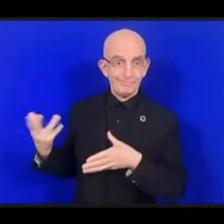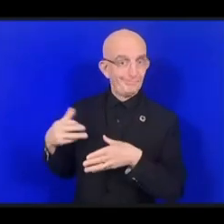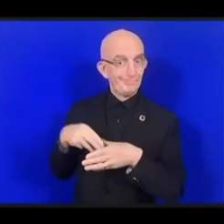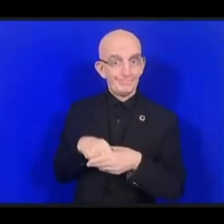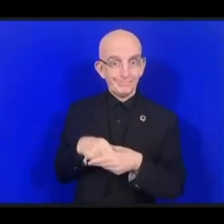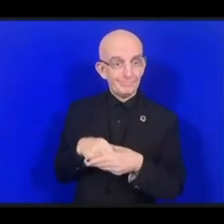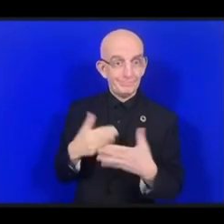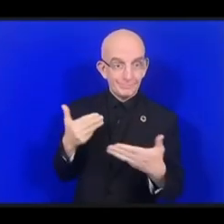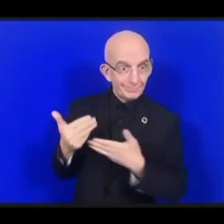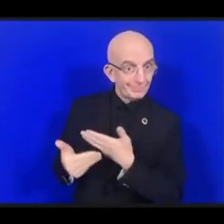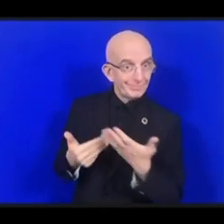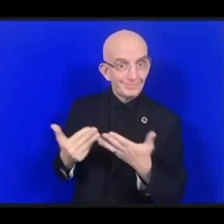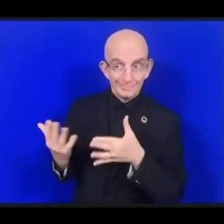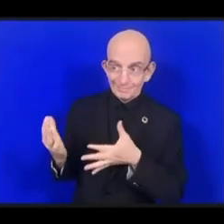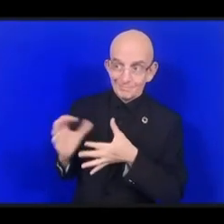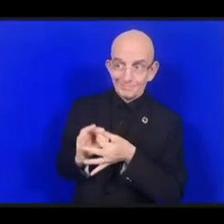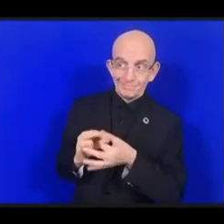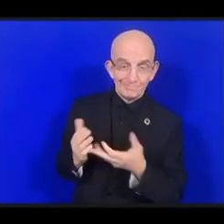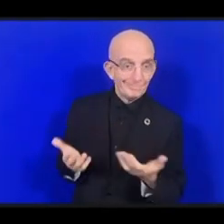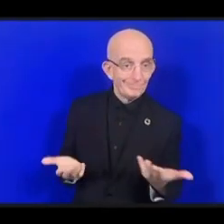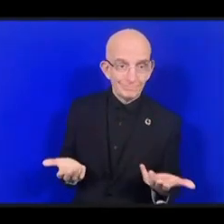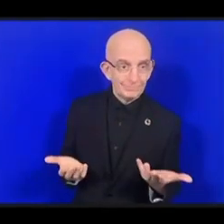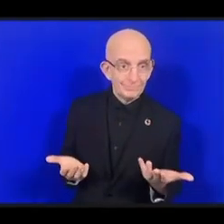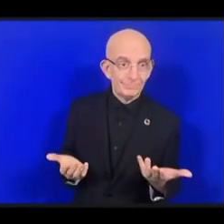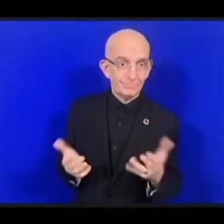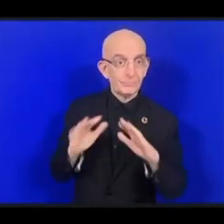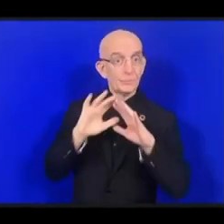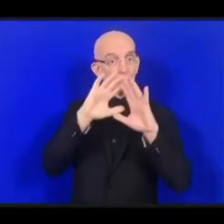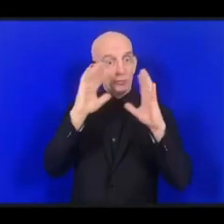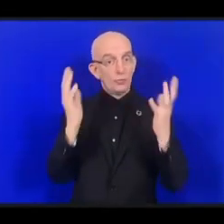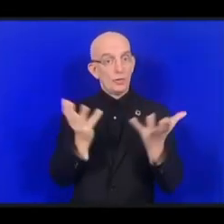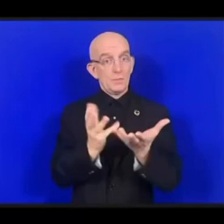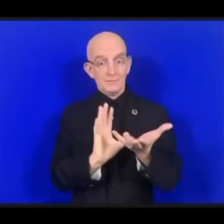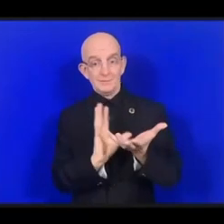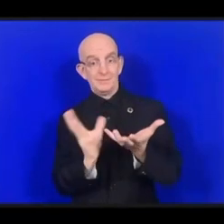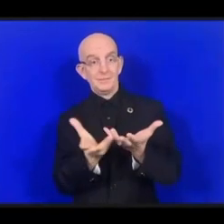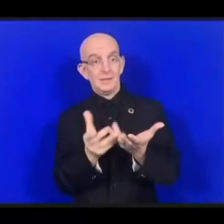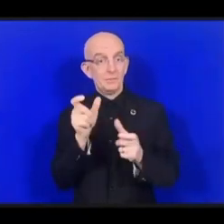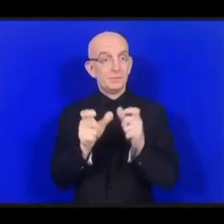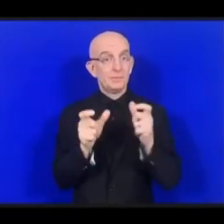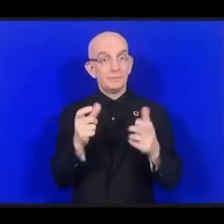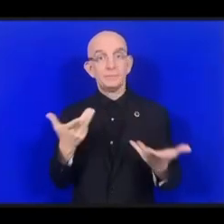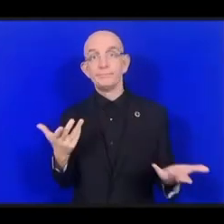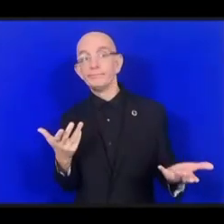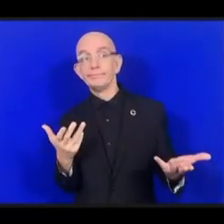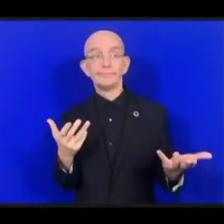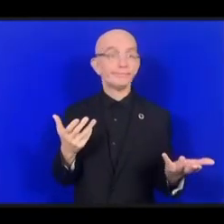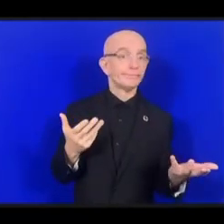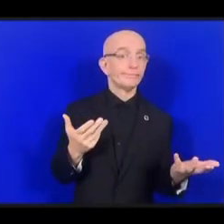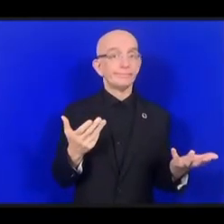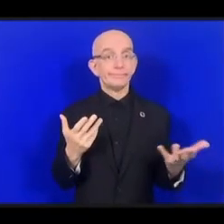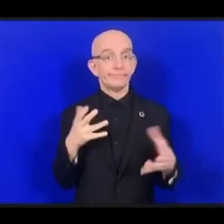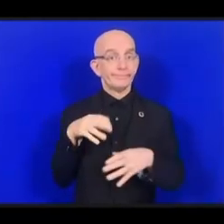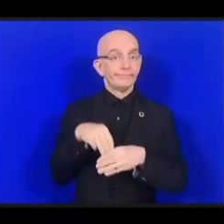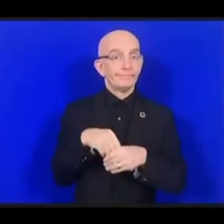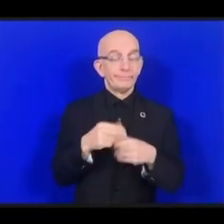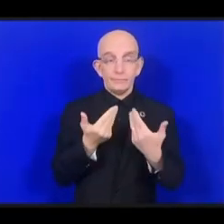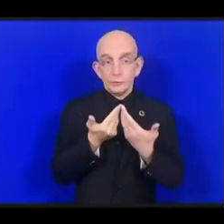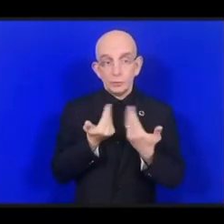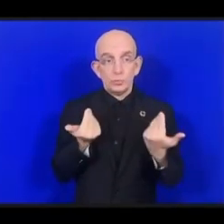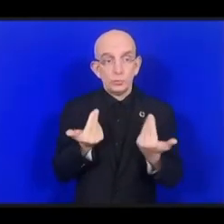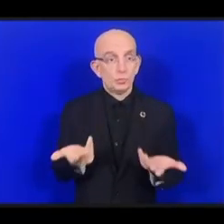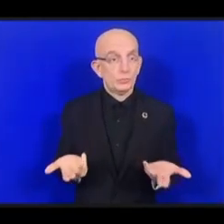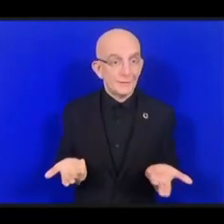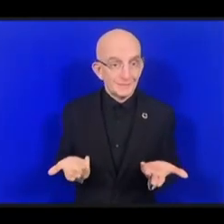わけですその人たちの多くはグローバルサウスにいますですので各国としてそれからグローバルのガバナンス